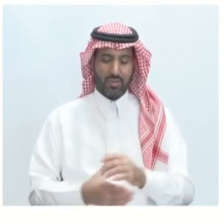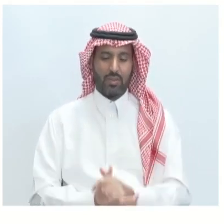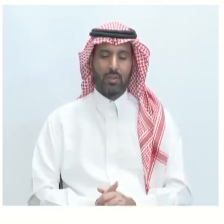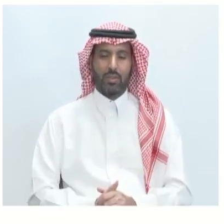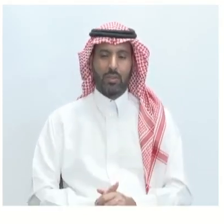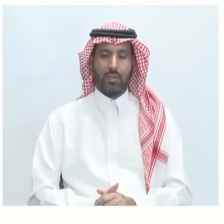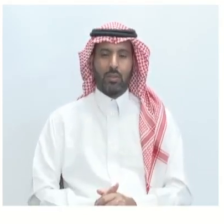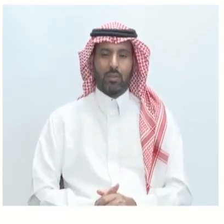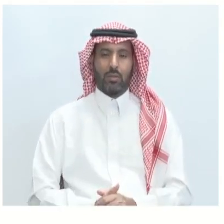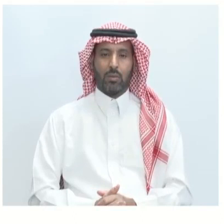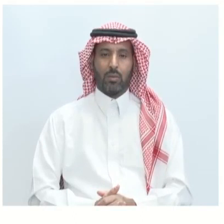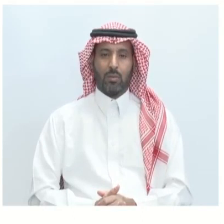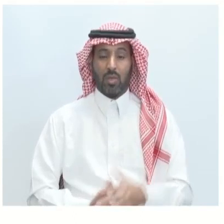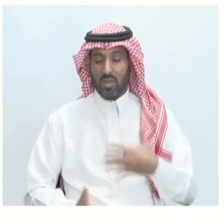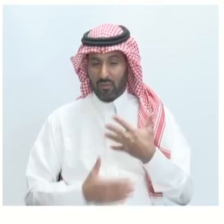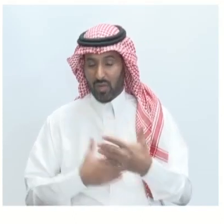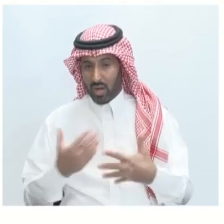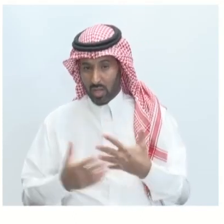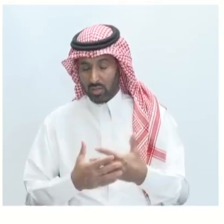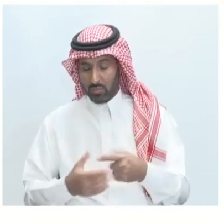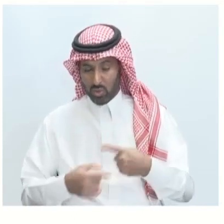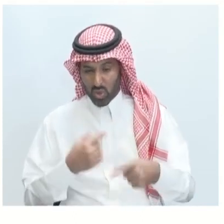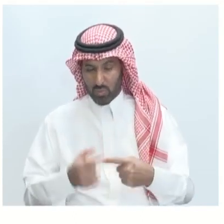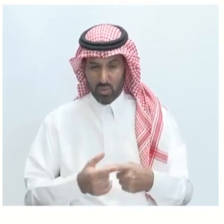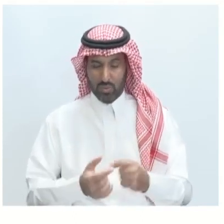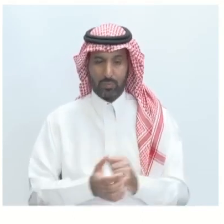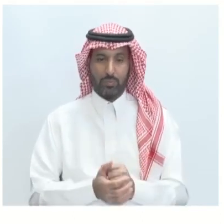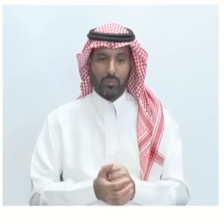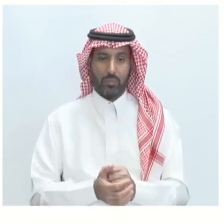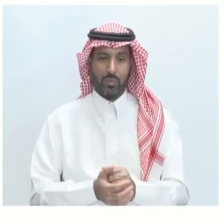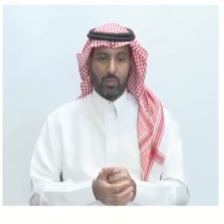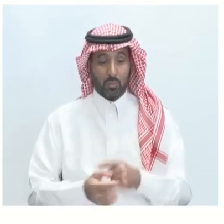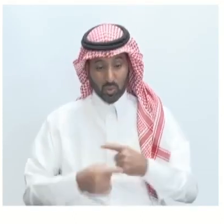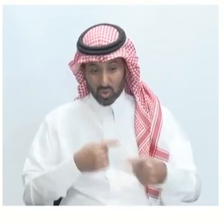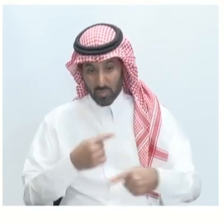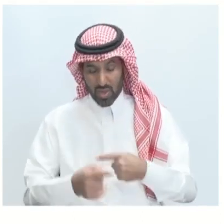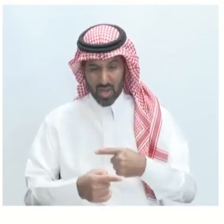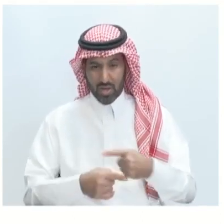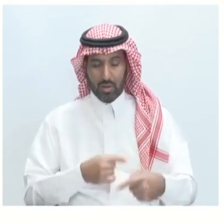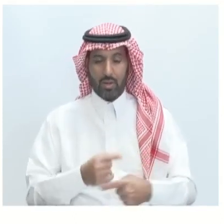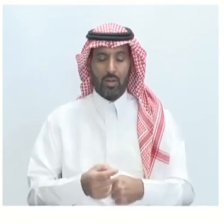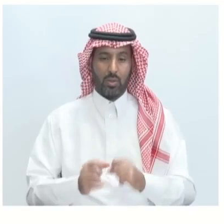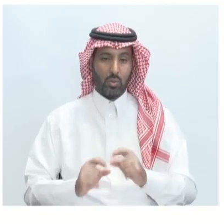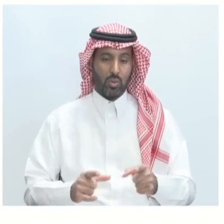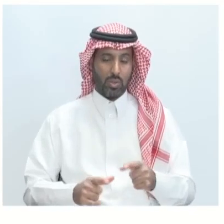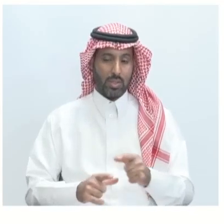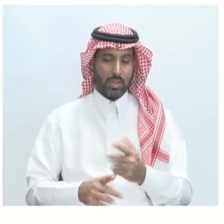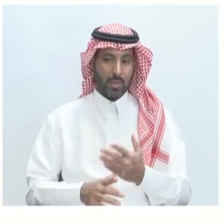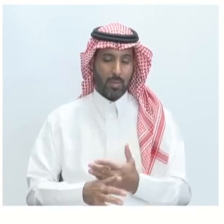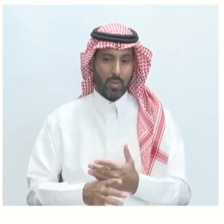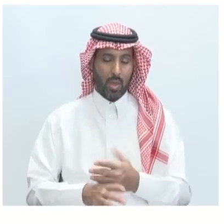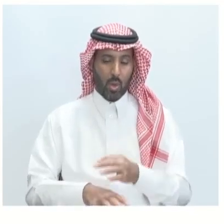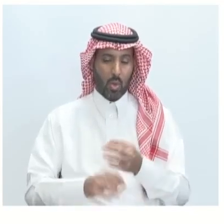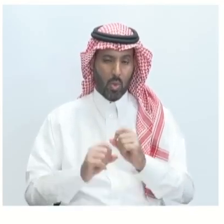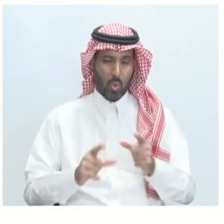ايضا بعض الانفعالات المستمره والمزمنه قد تؤدي الى ظهور بعض